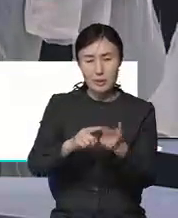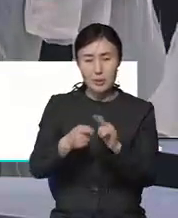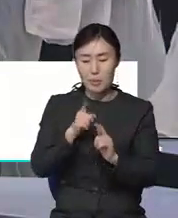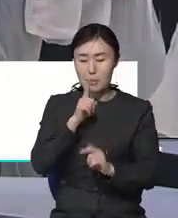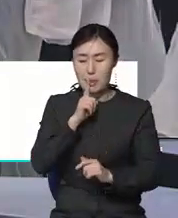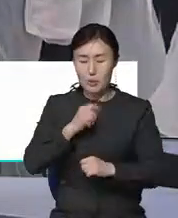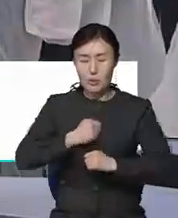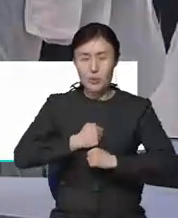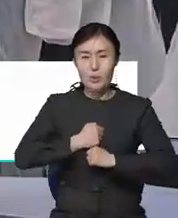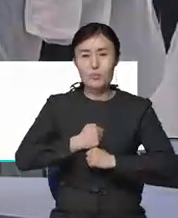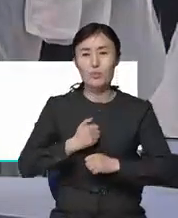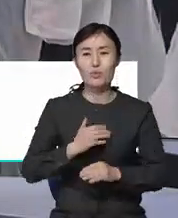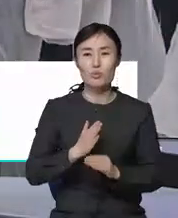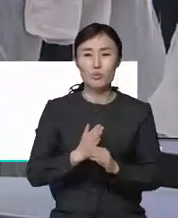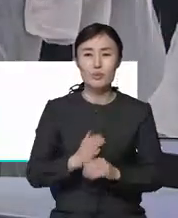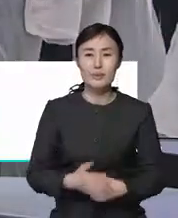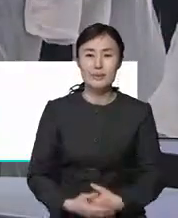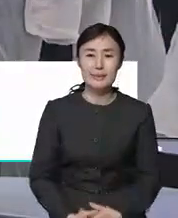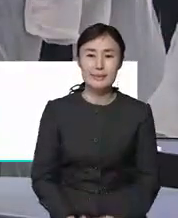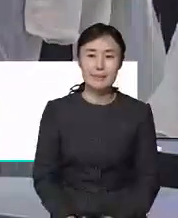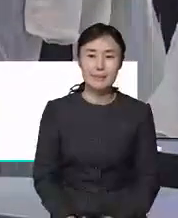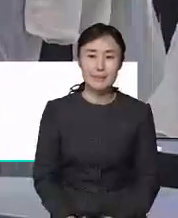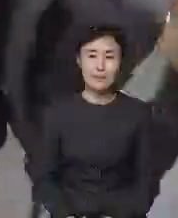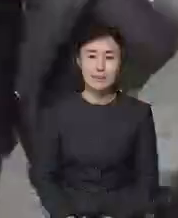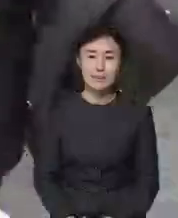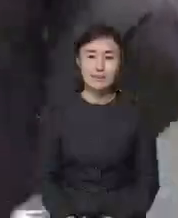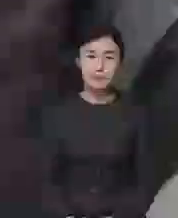아꼈습니다. 이형길 기자입니다.